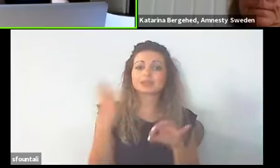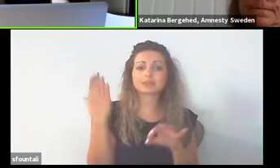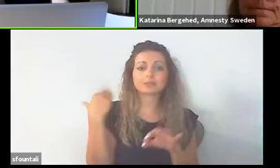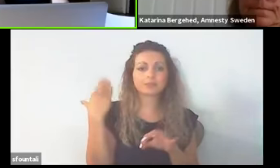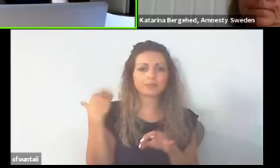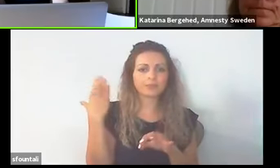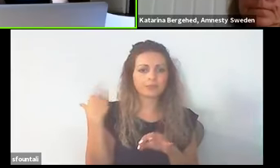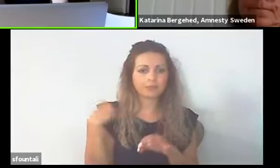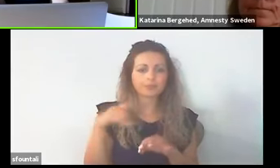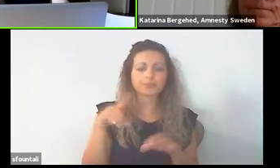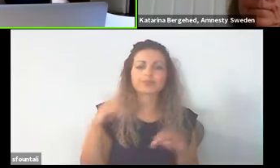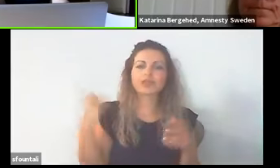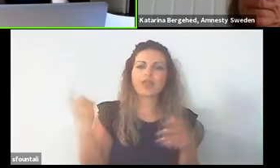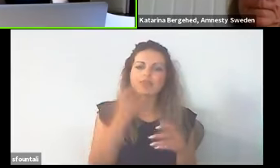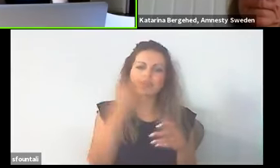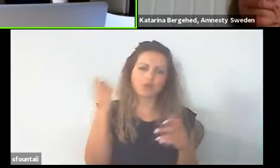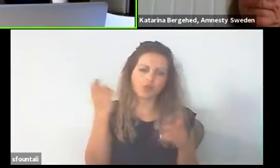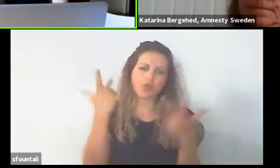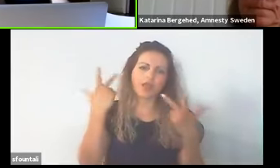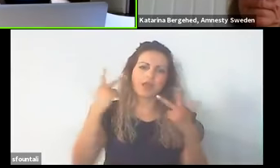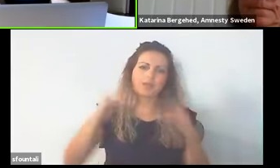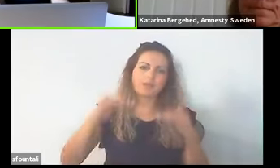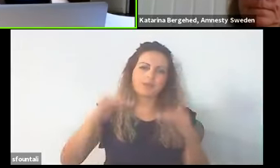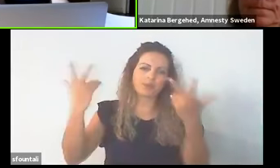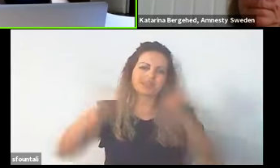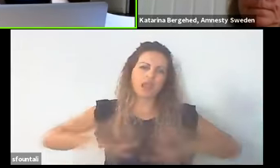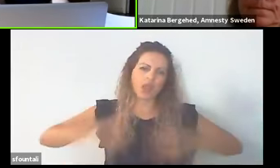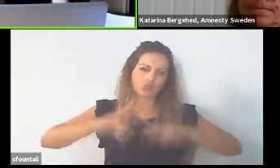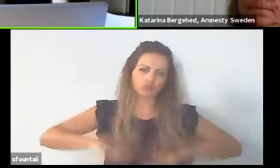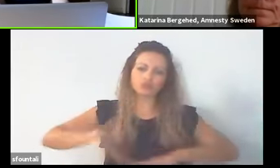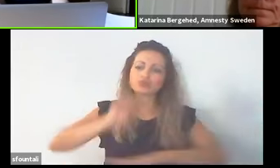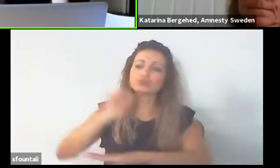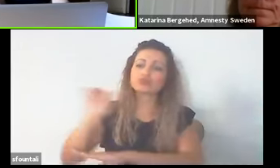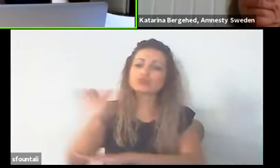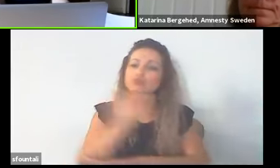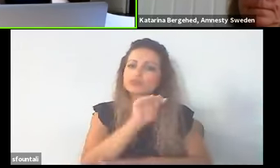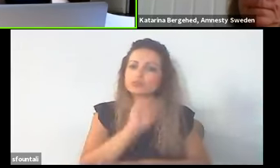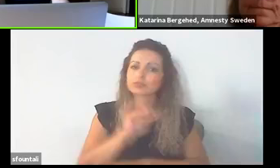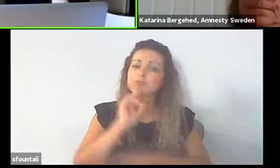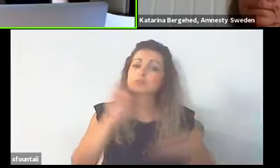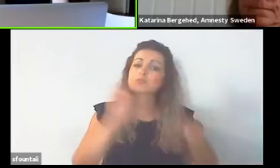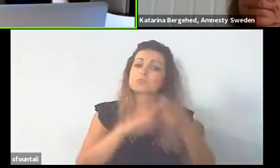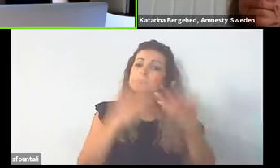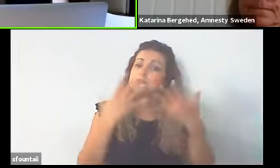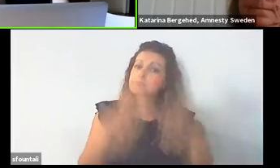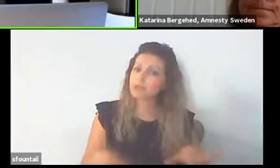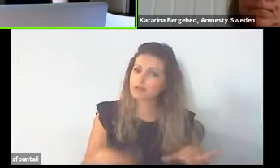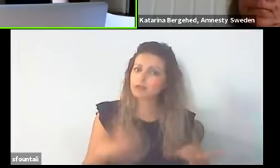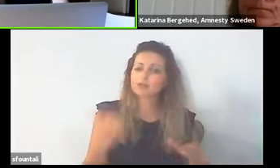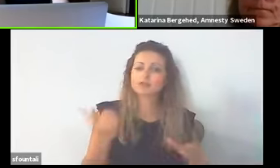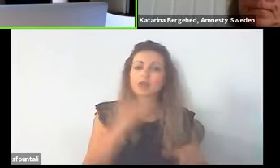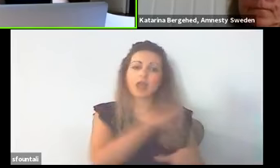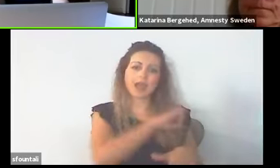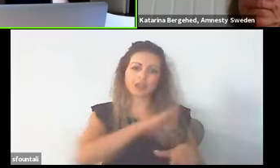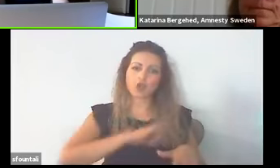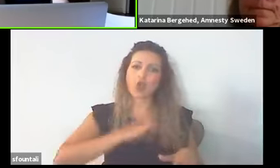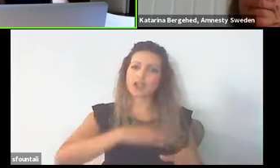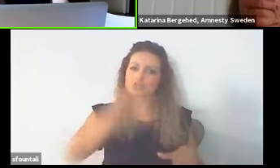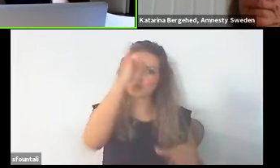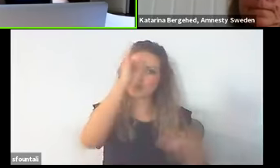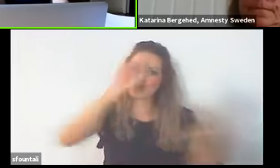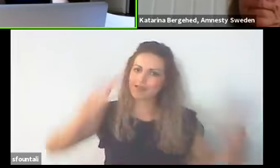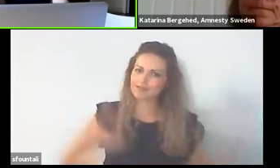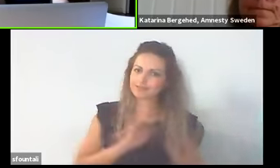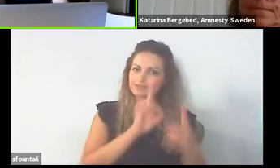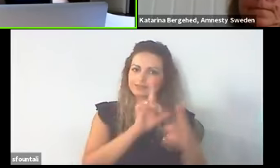εθνικό επίπεδο, καθώς και επίσης κάναμε μία συνάντηση με τον αρχηγό της αστυνομίας,